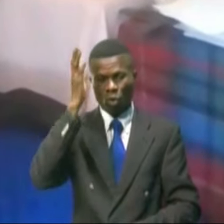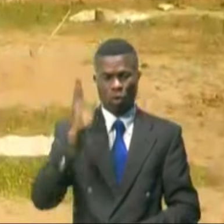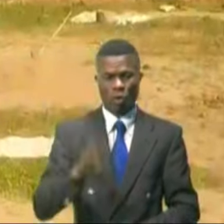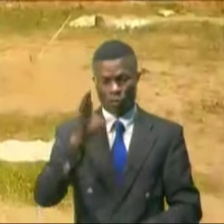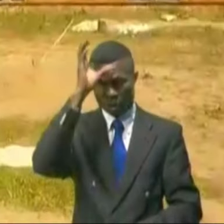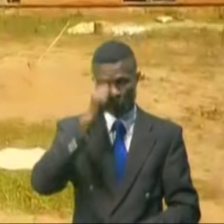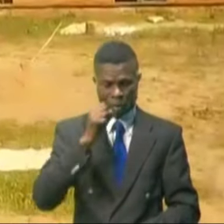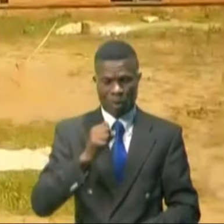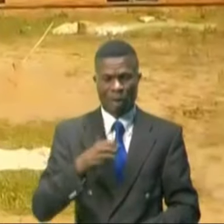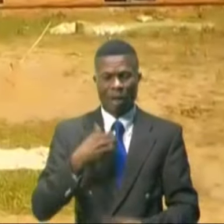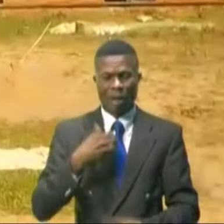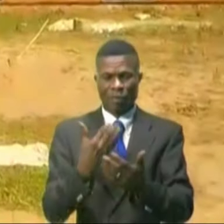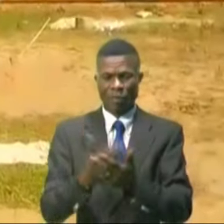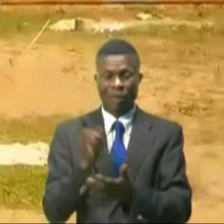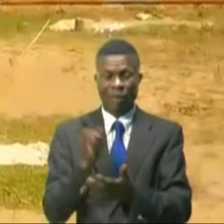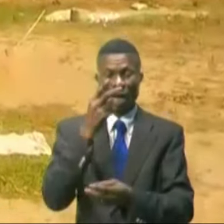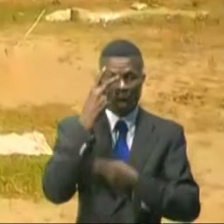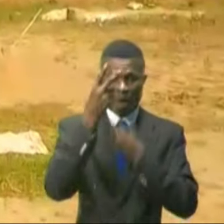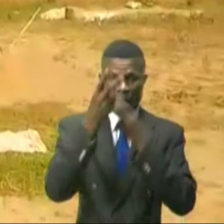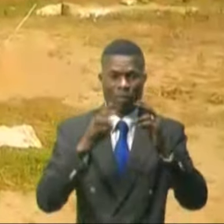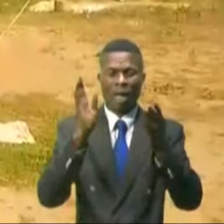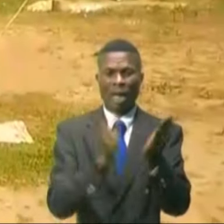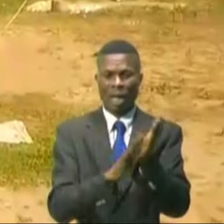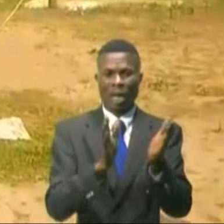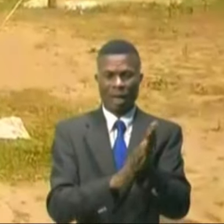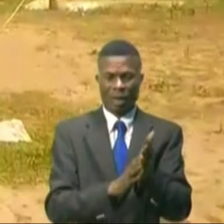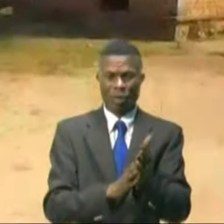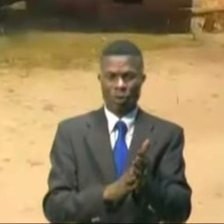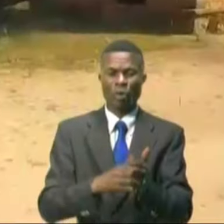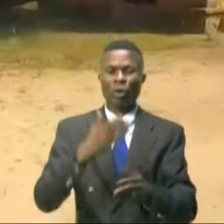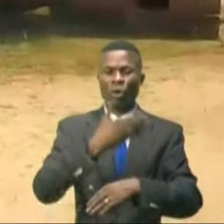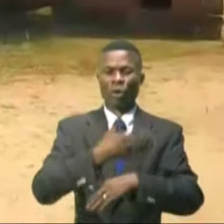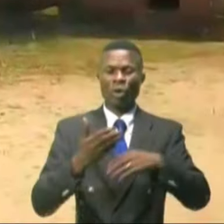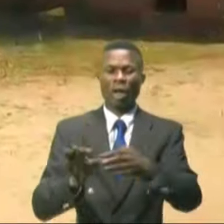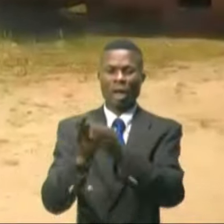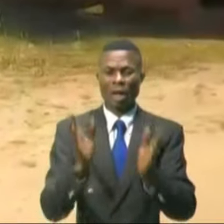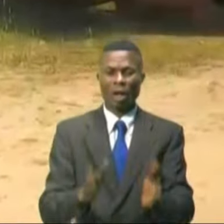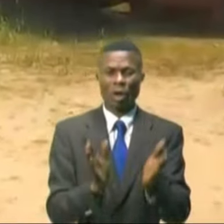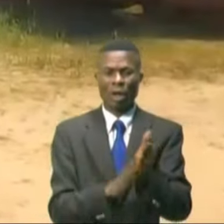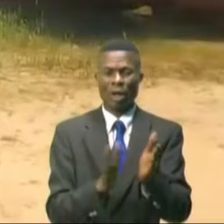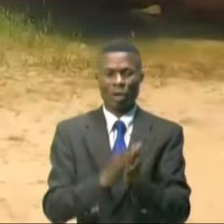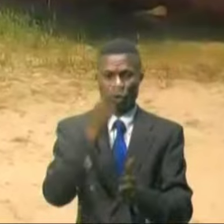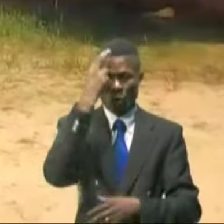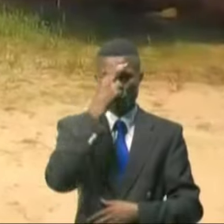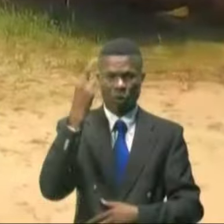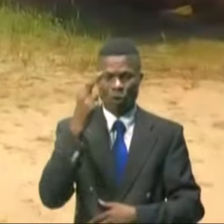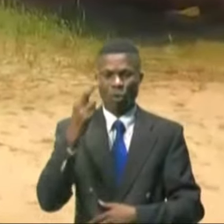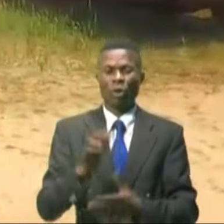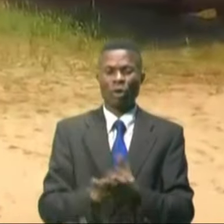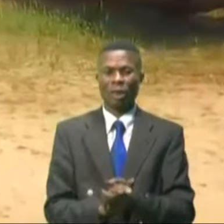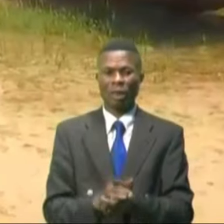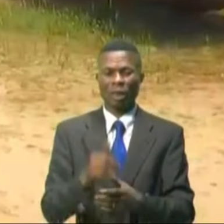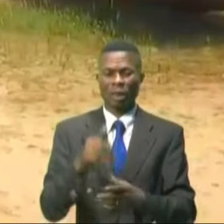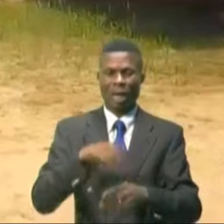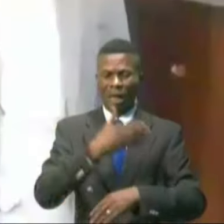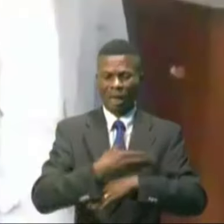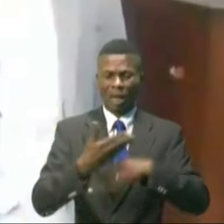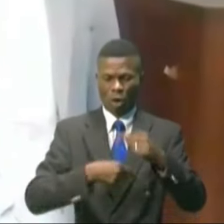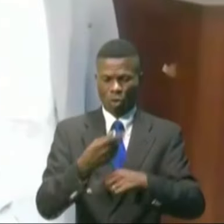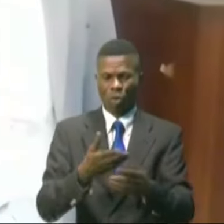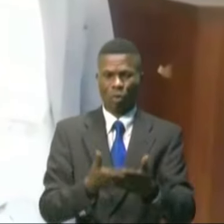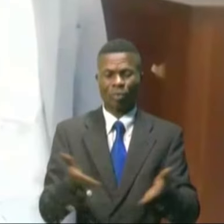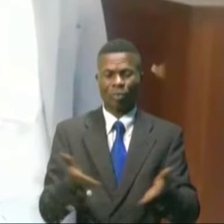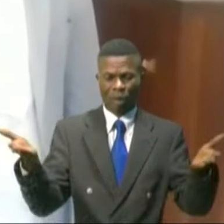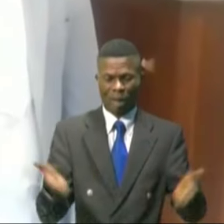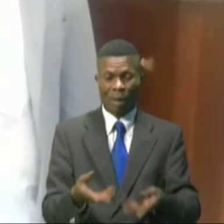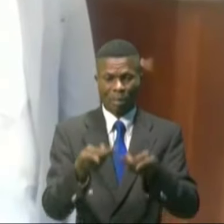s'est pas tardé d'aller visiter les bâtiments devant abriter la coordination des écoles conventionnées Gungu 1 en pleine construction. Sa présence en